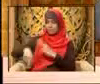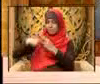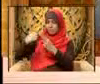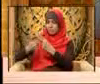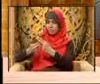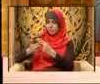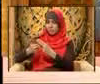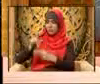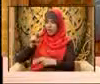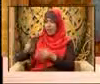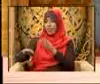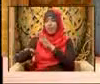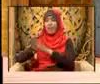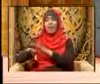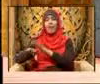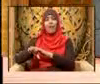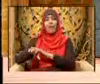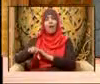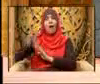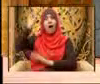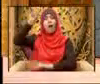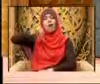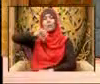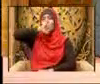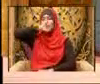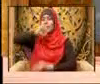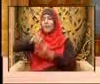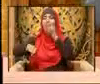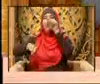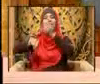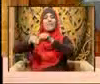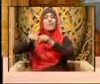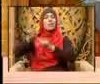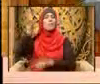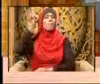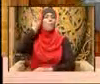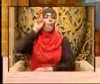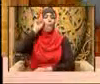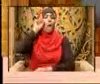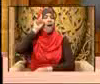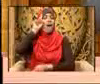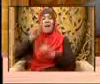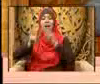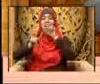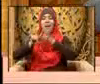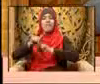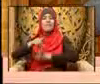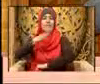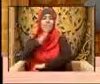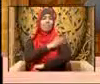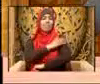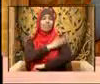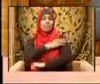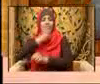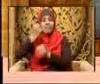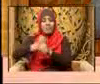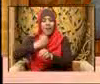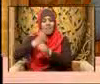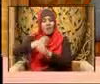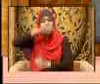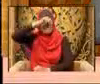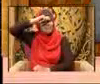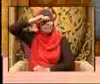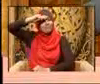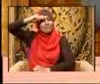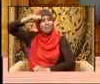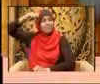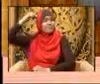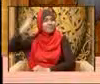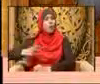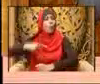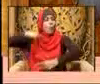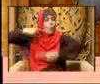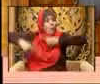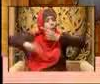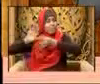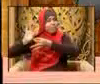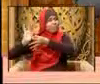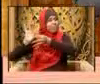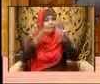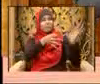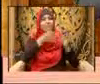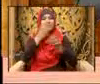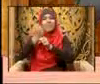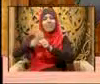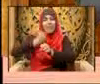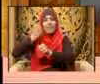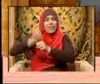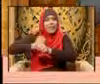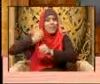إنها يد يحبها الله سبحانه وتعالى، لأنها يد متاع كدح، متاع عمل، متاع الإنسان